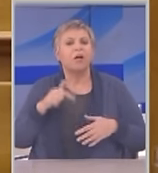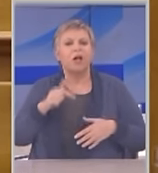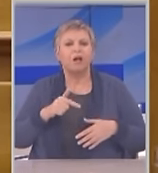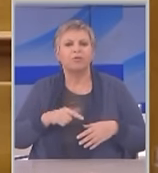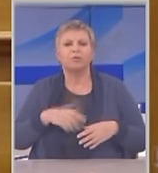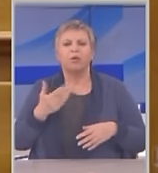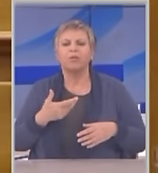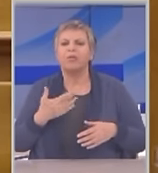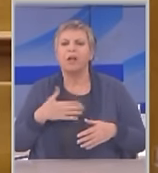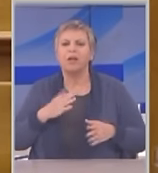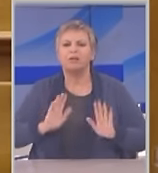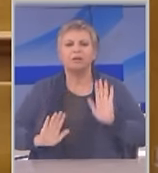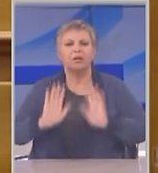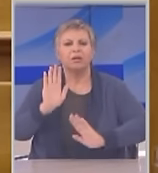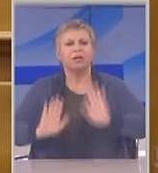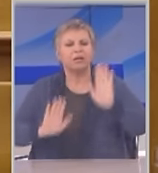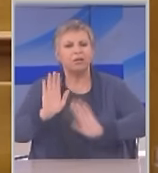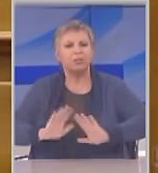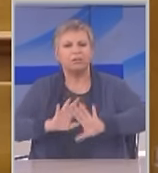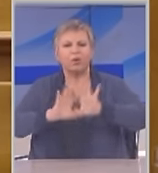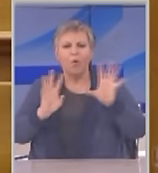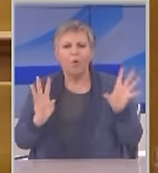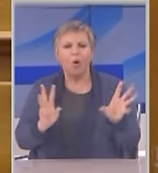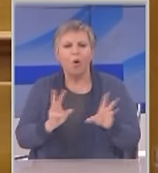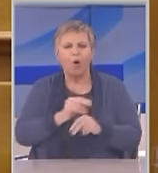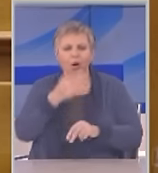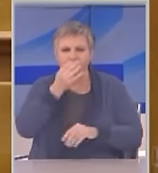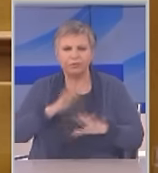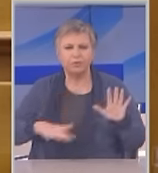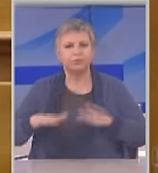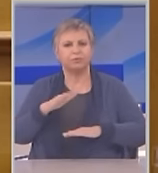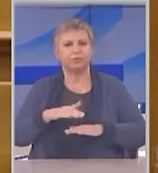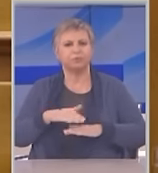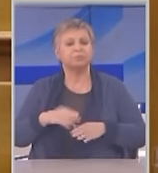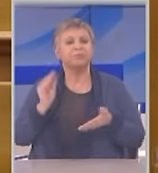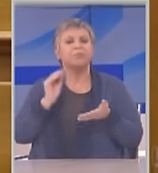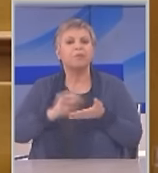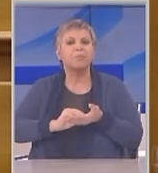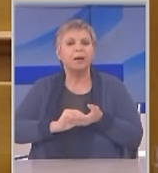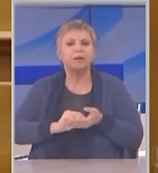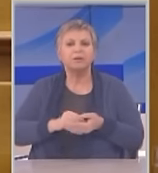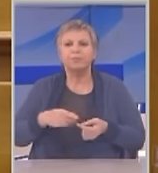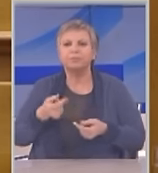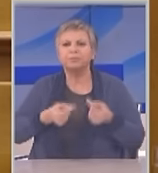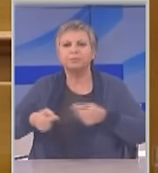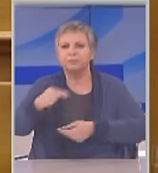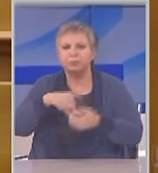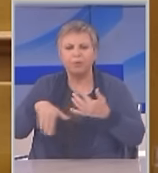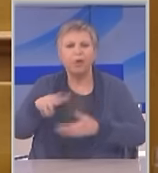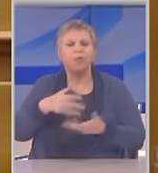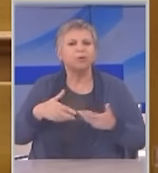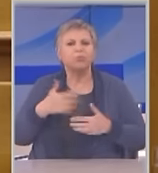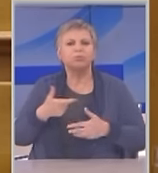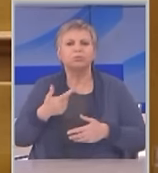τη χρηματιστηριακή και τα παιχνίδια που παίζονταν εκεί, στην απίστευτη ρεμούλα των Ολυμπιακών έργων,